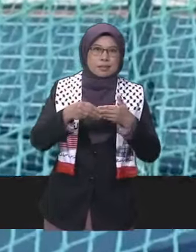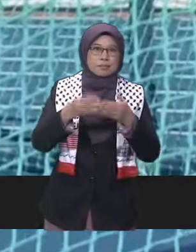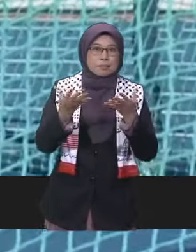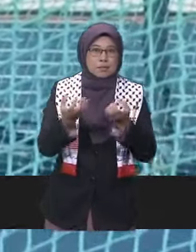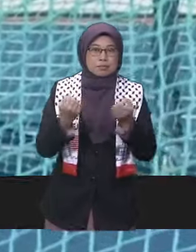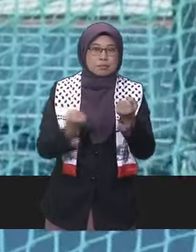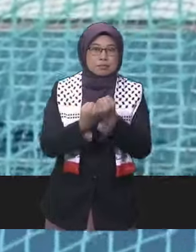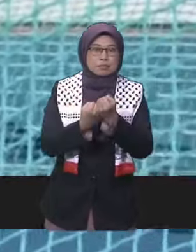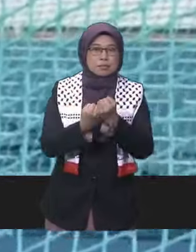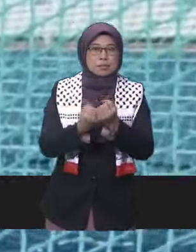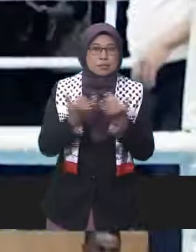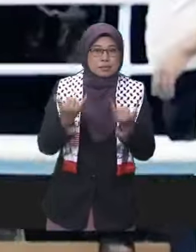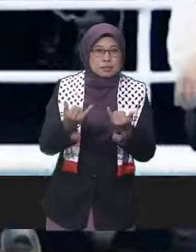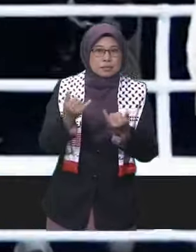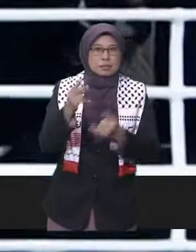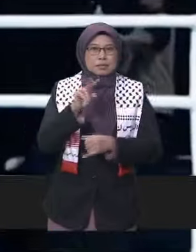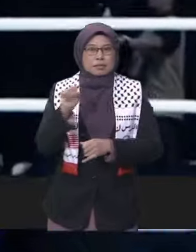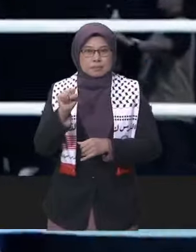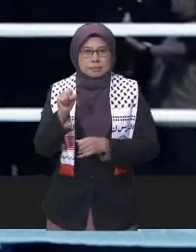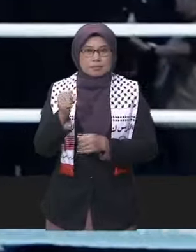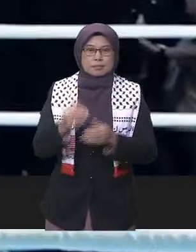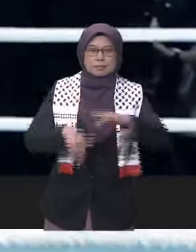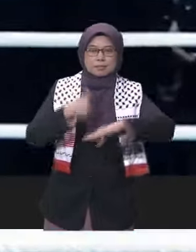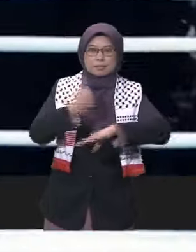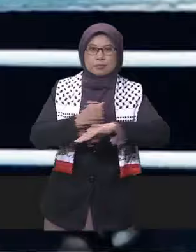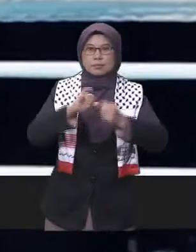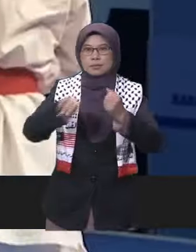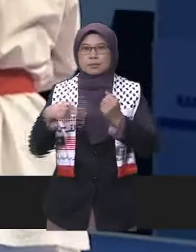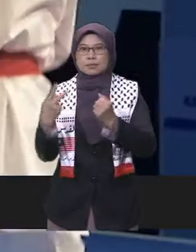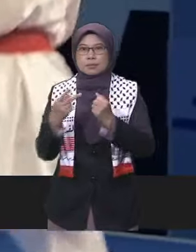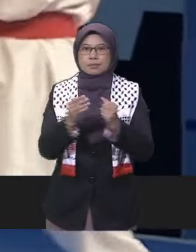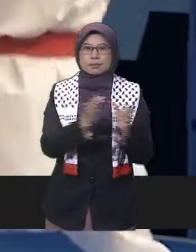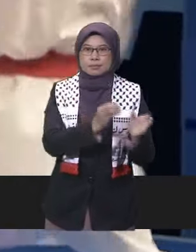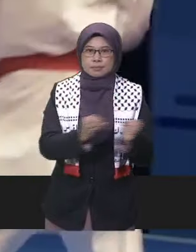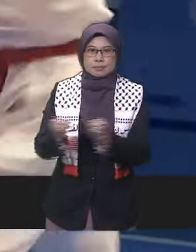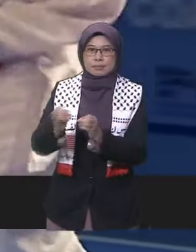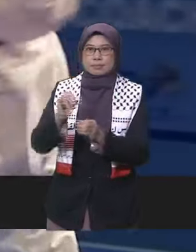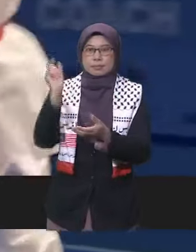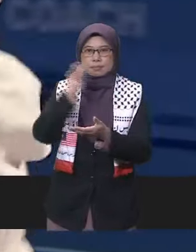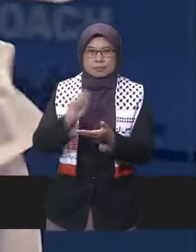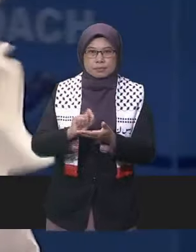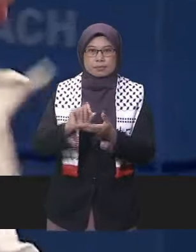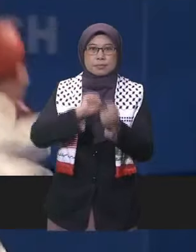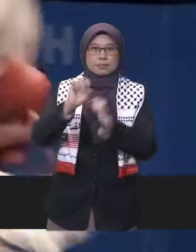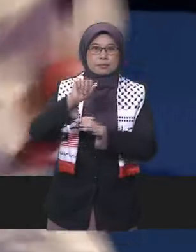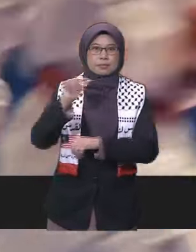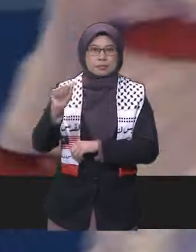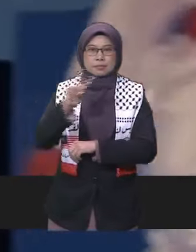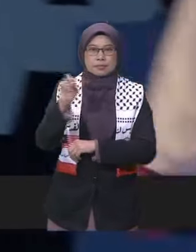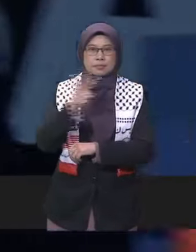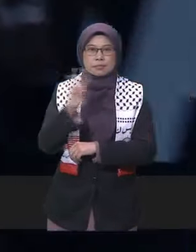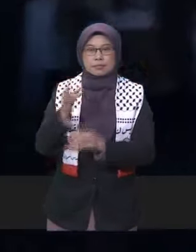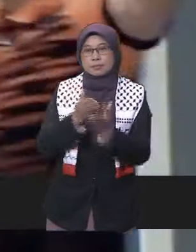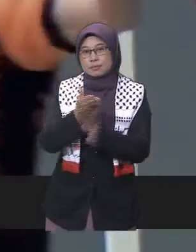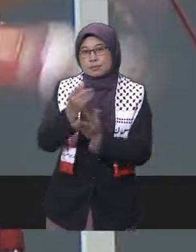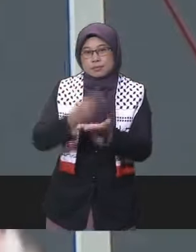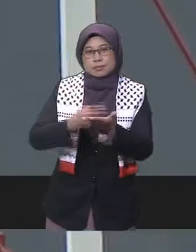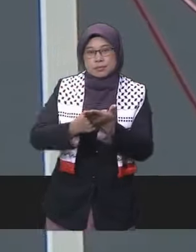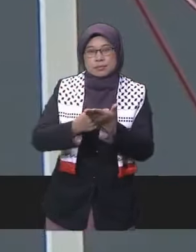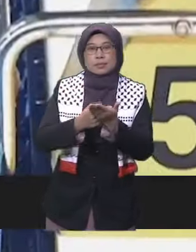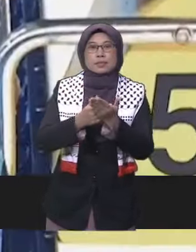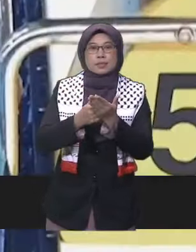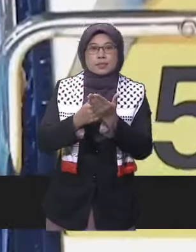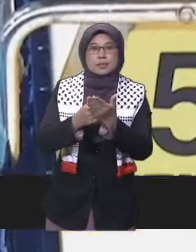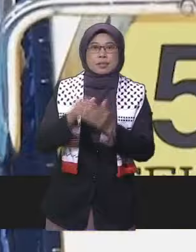berkata ketika ini Kementerian sedang dalam proses menubuhkan jawatankuasa pengelola dan sekretariat sukan C 2027 melalui perbincangan dengan